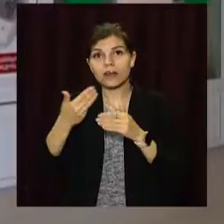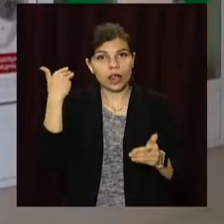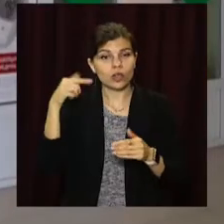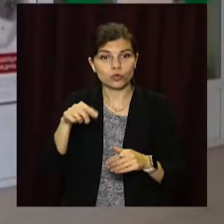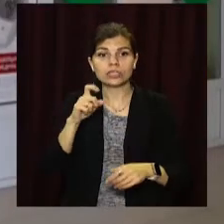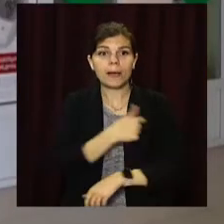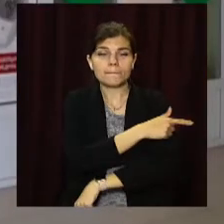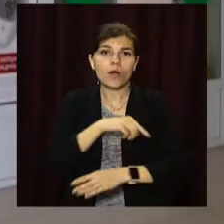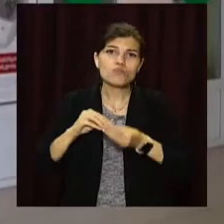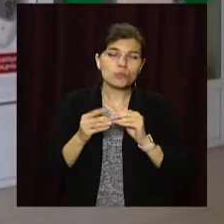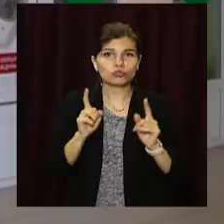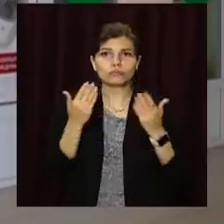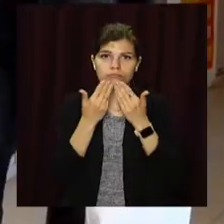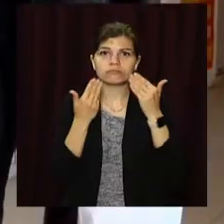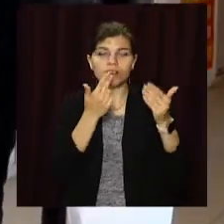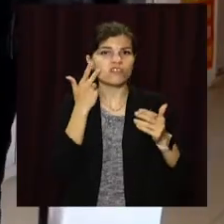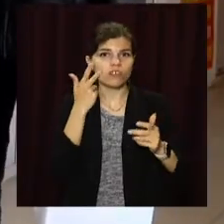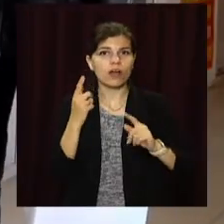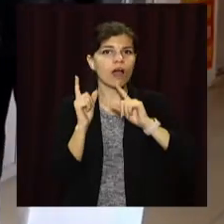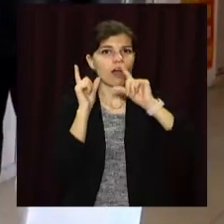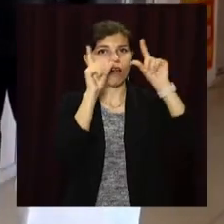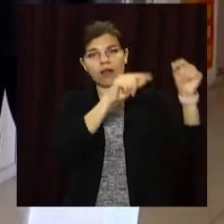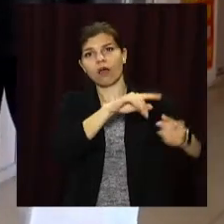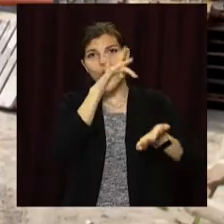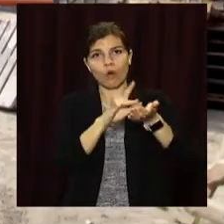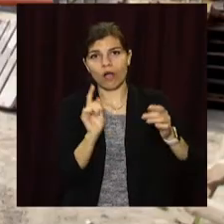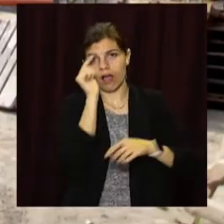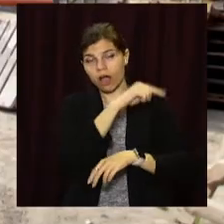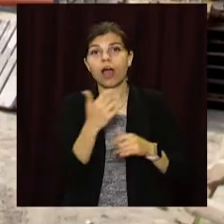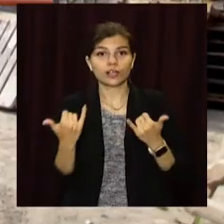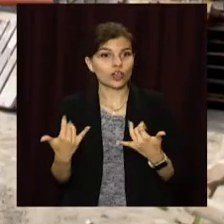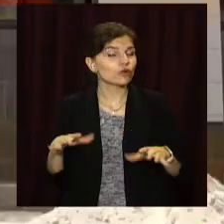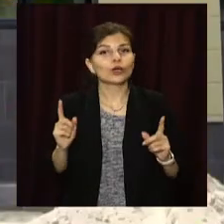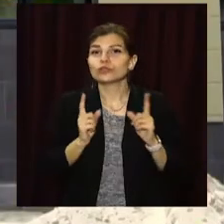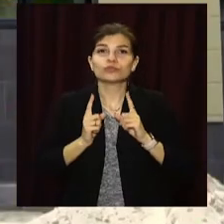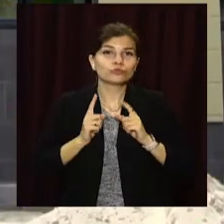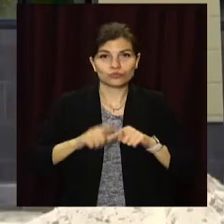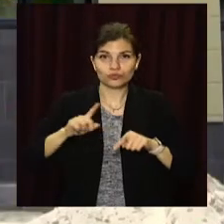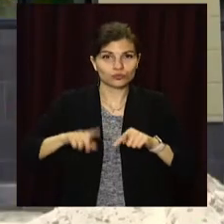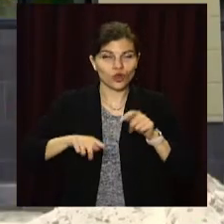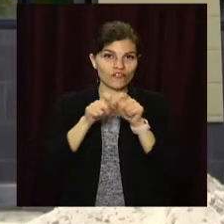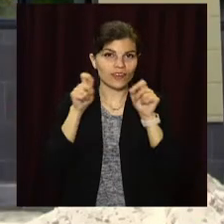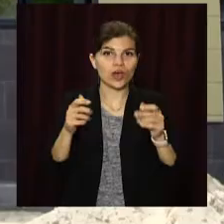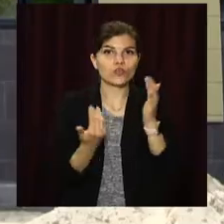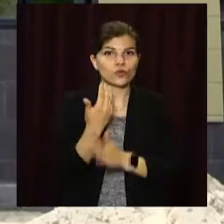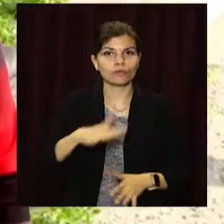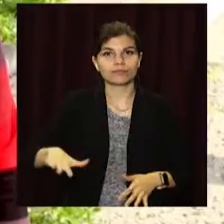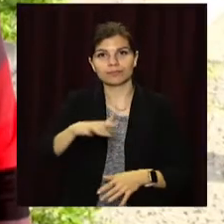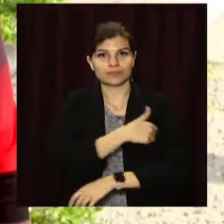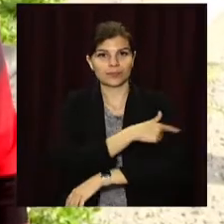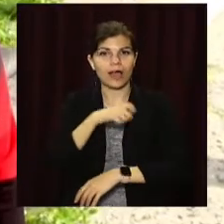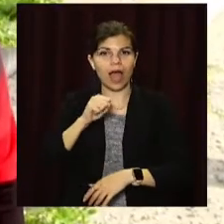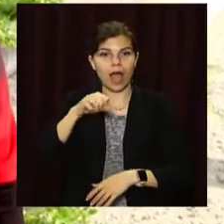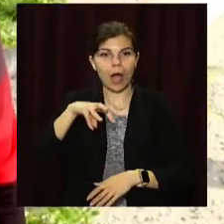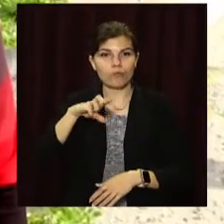за меддопомогою їм доводилося їхати до середмістя. Нині ж із нетерпінням чекають на відкриття нової амбулаторії. Я